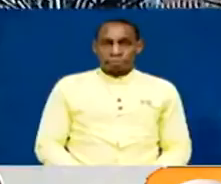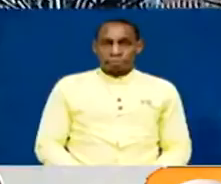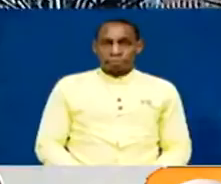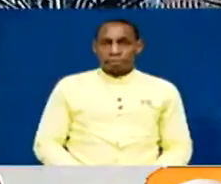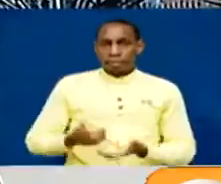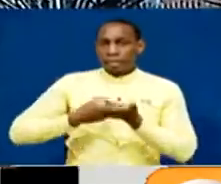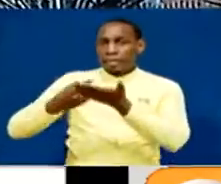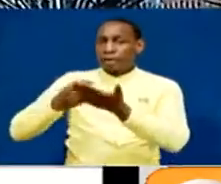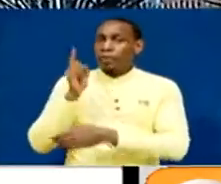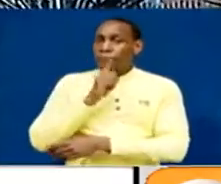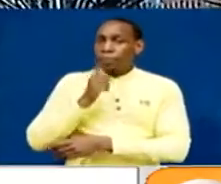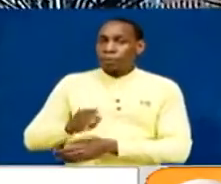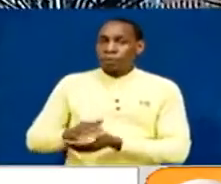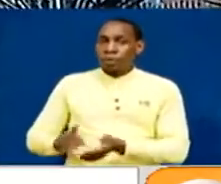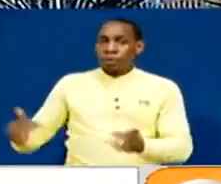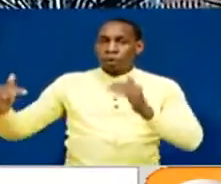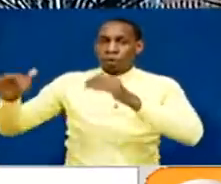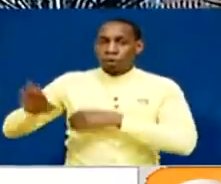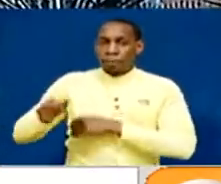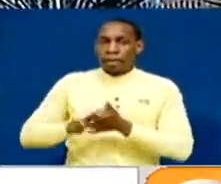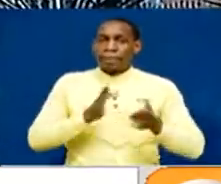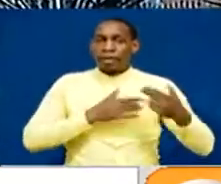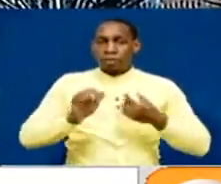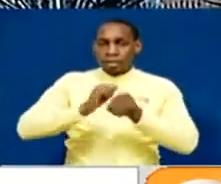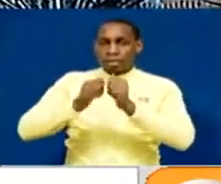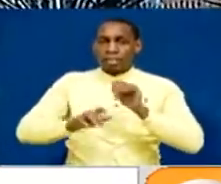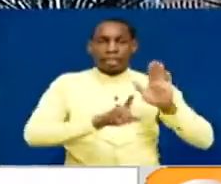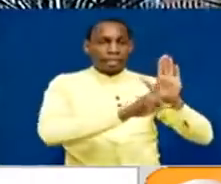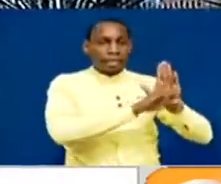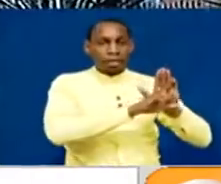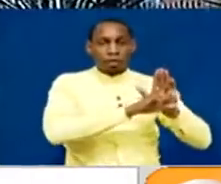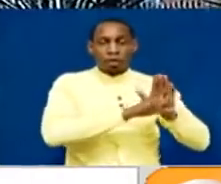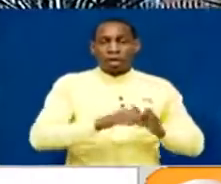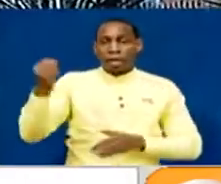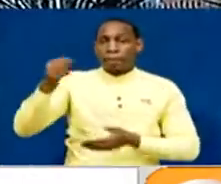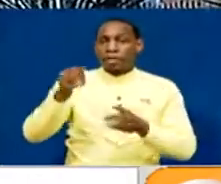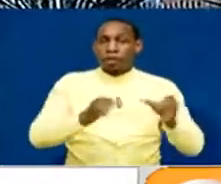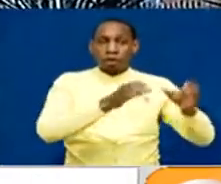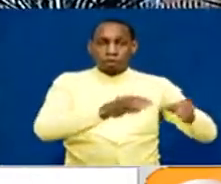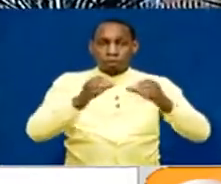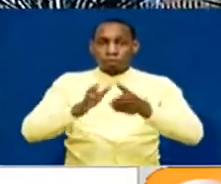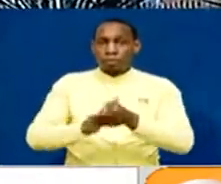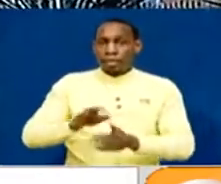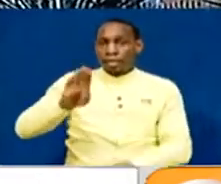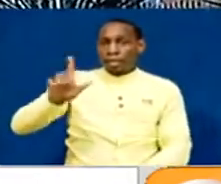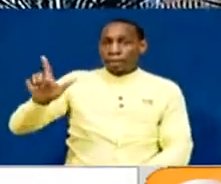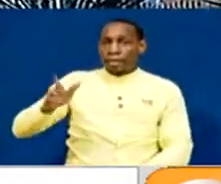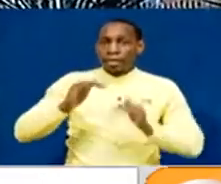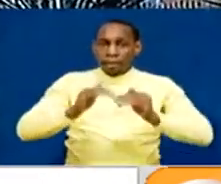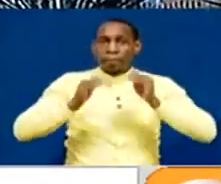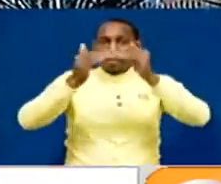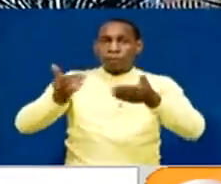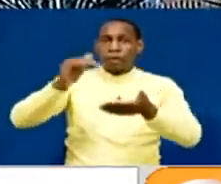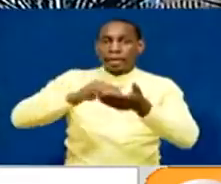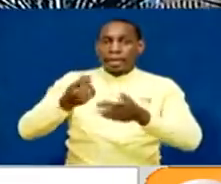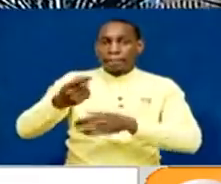Mdahalo mkali umeibuka bungeni kuhusu mswada wa marekebisho ya sheria ya vyama vya kisiasa, huku mjadala huu ukiahirishwa